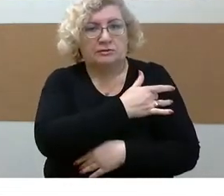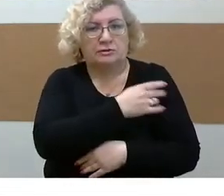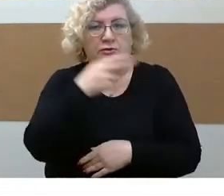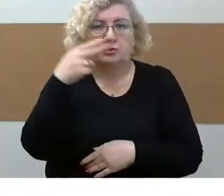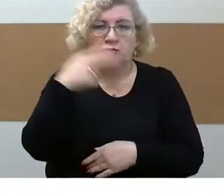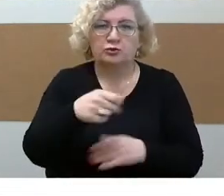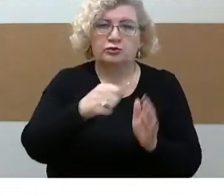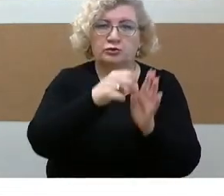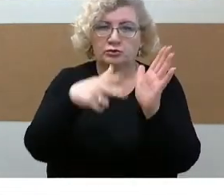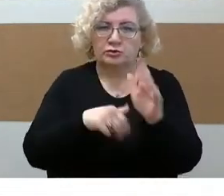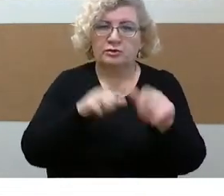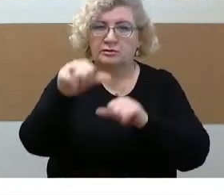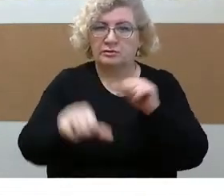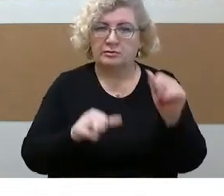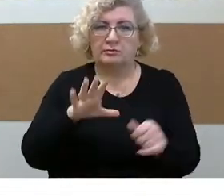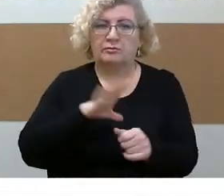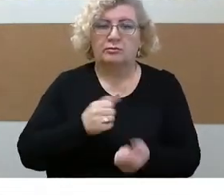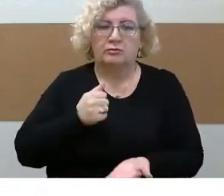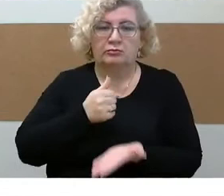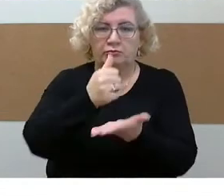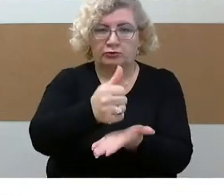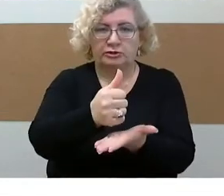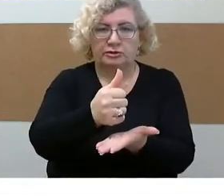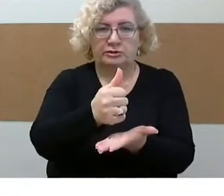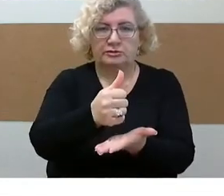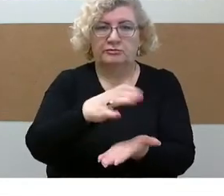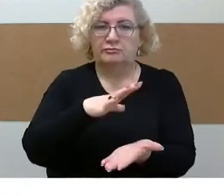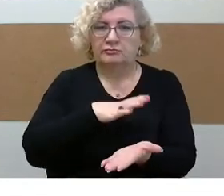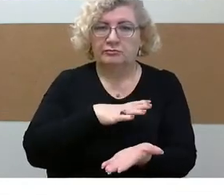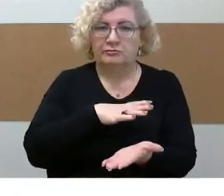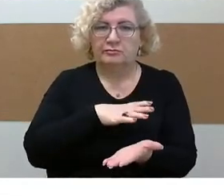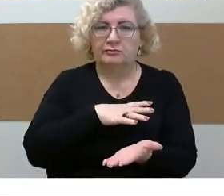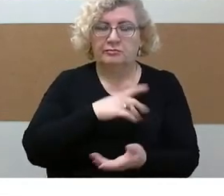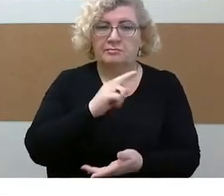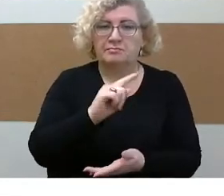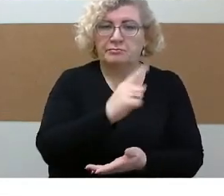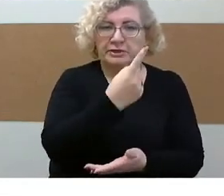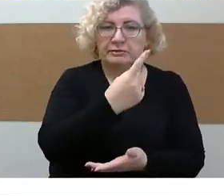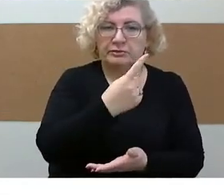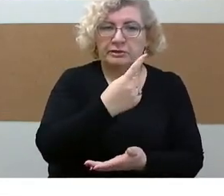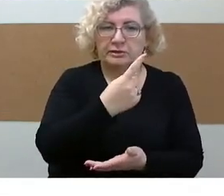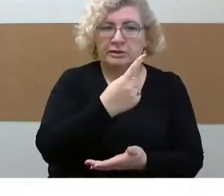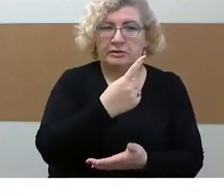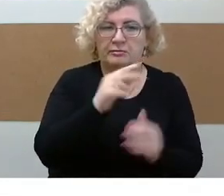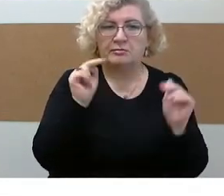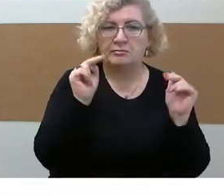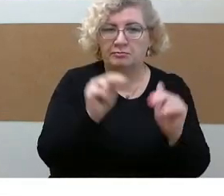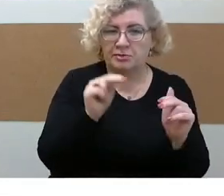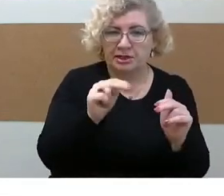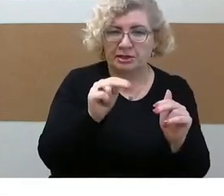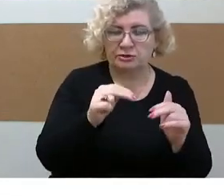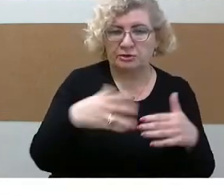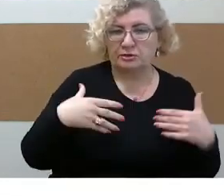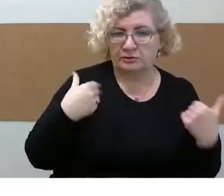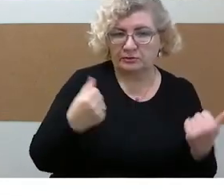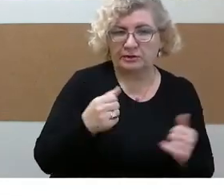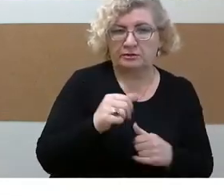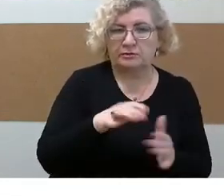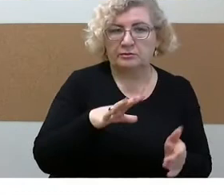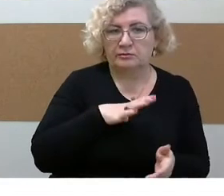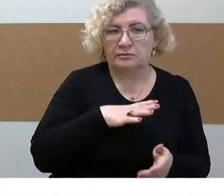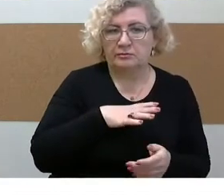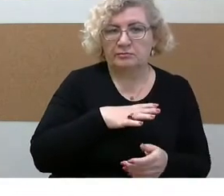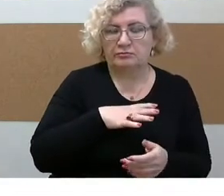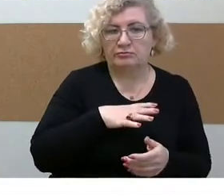PSDF biudžeto lėšos buvo skirstamos sekančiai. Tai yra pirminė ir ambulatorinė psichikos sveikatos priežiūros grandys